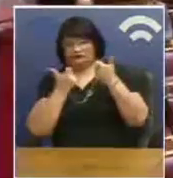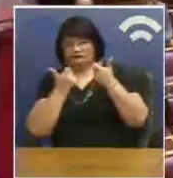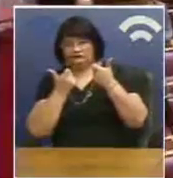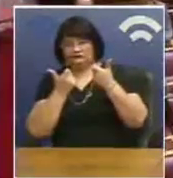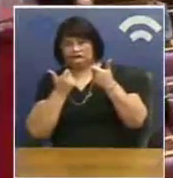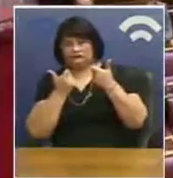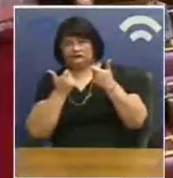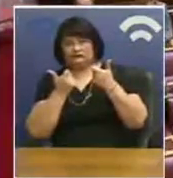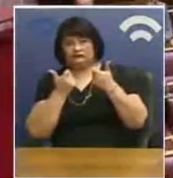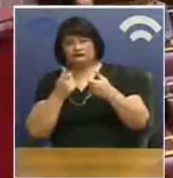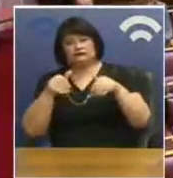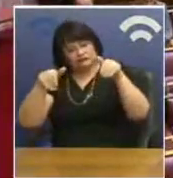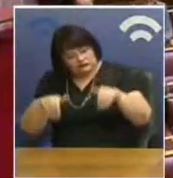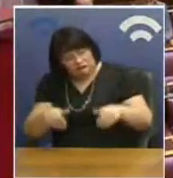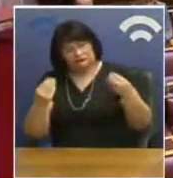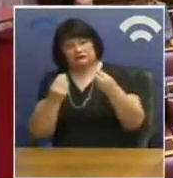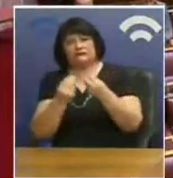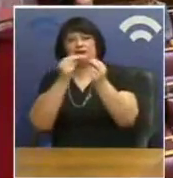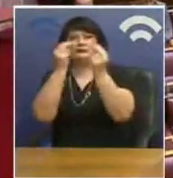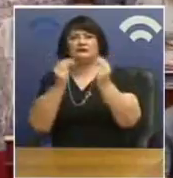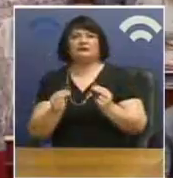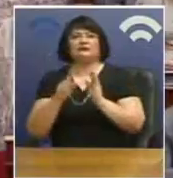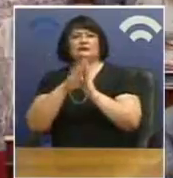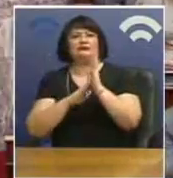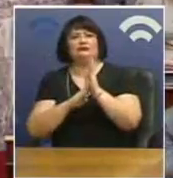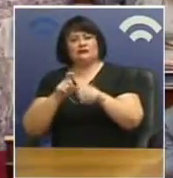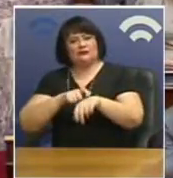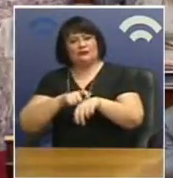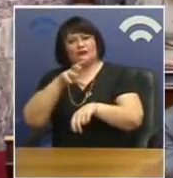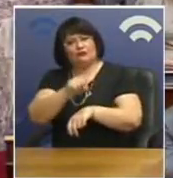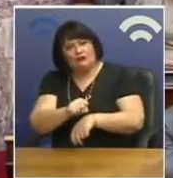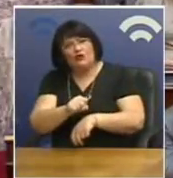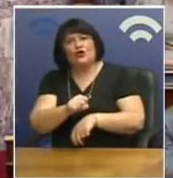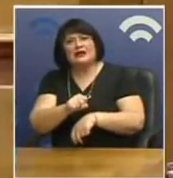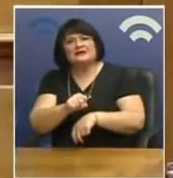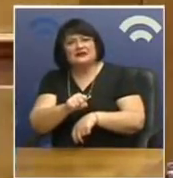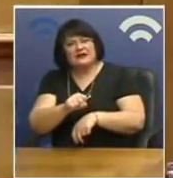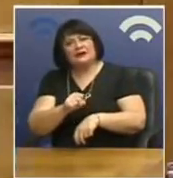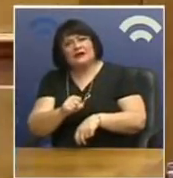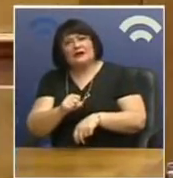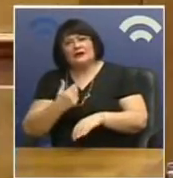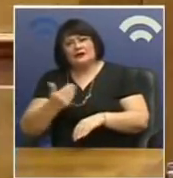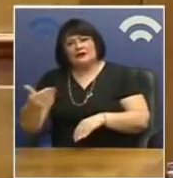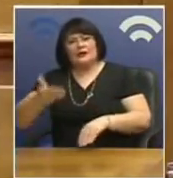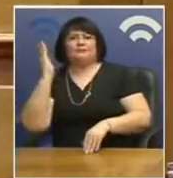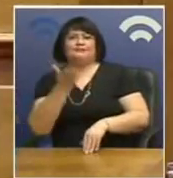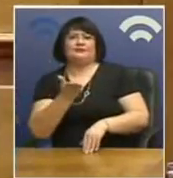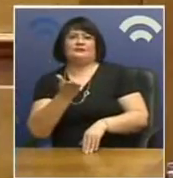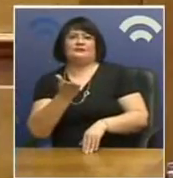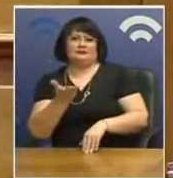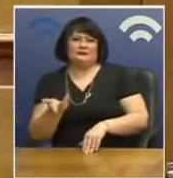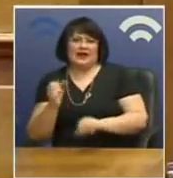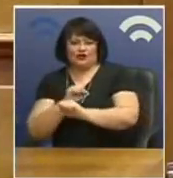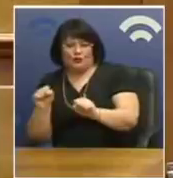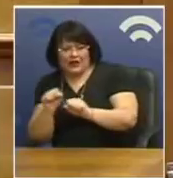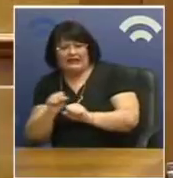συμμόρφωσης και αποτελεσματικό σύστημα πρόληψης και καταπολέμησης του ξεπλήματος χρήματος και της χρηματοδότησης τρομοκρατίας.